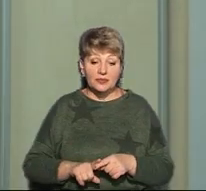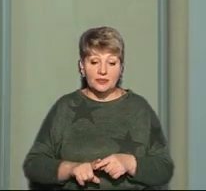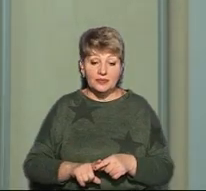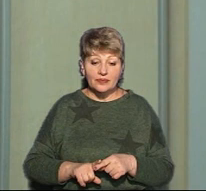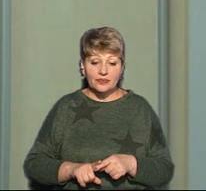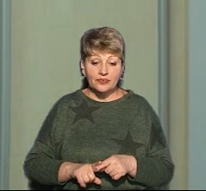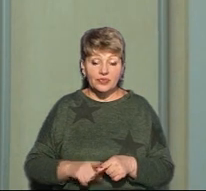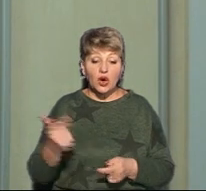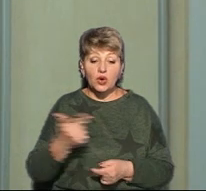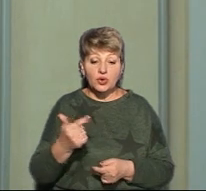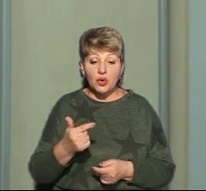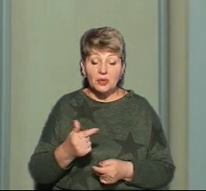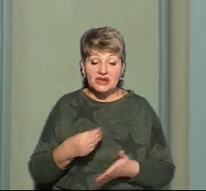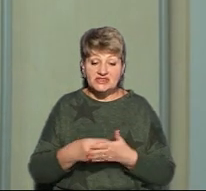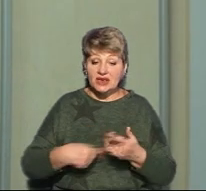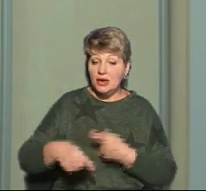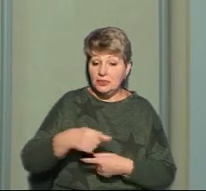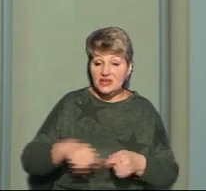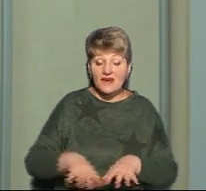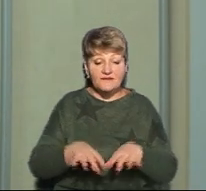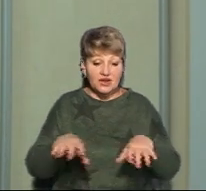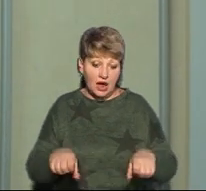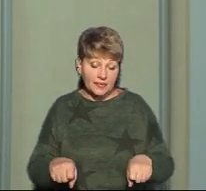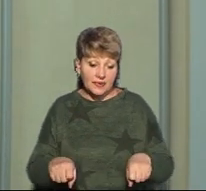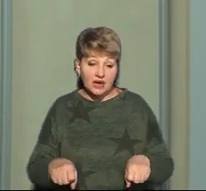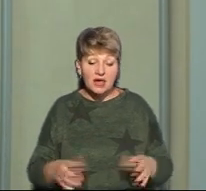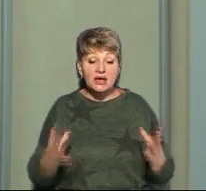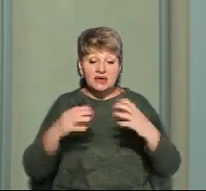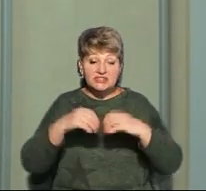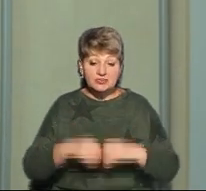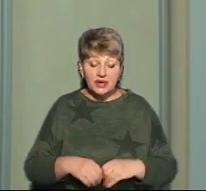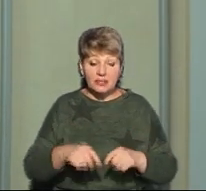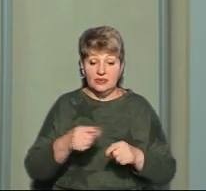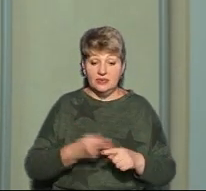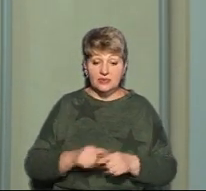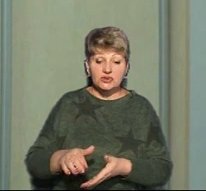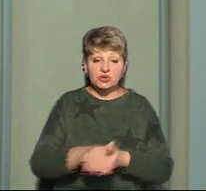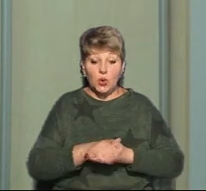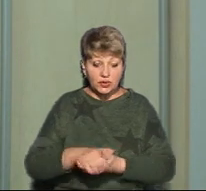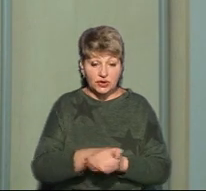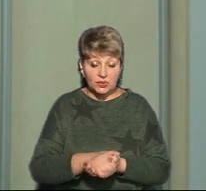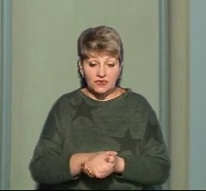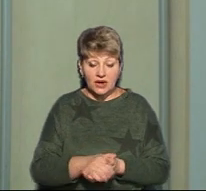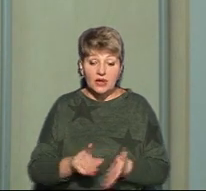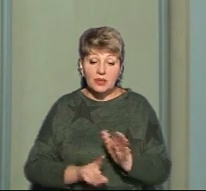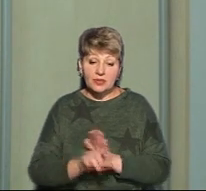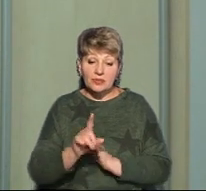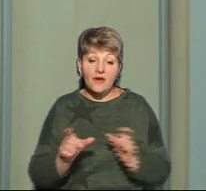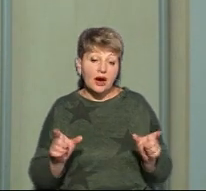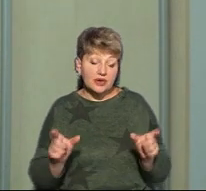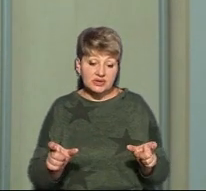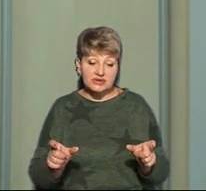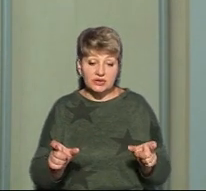це громадськість, бізнес і влада спільно координувалися на початку